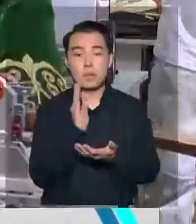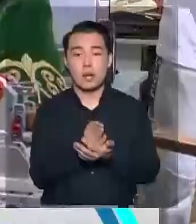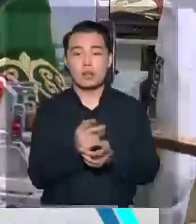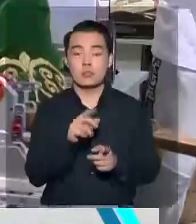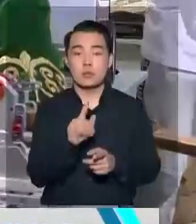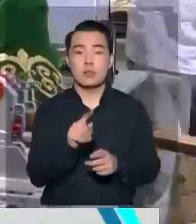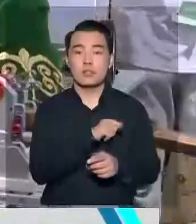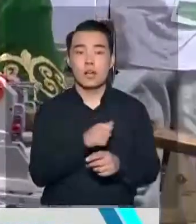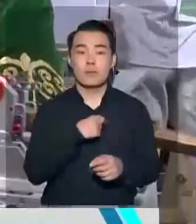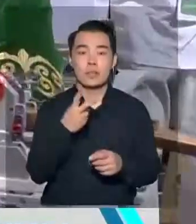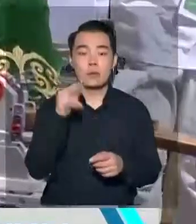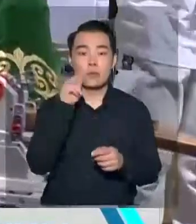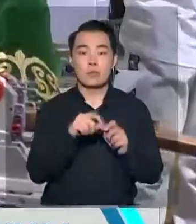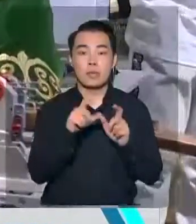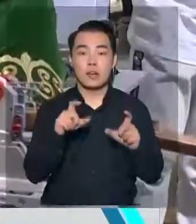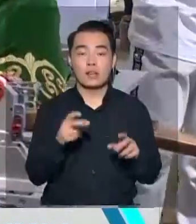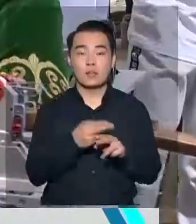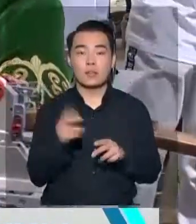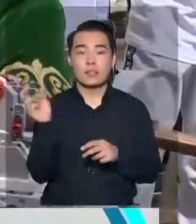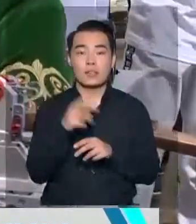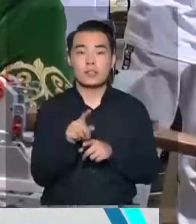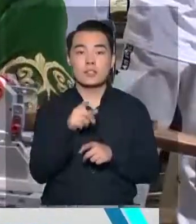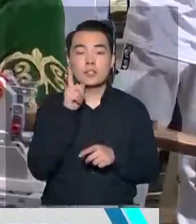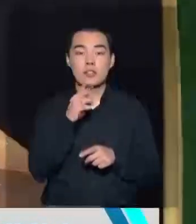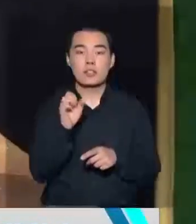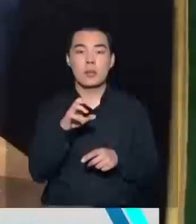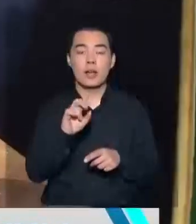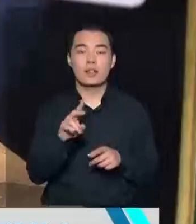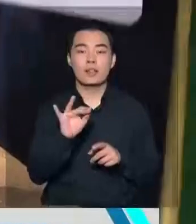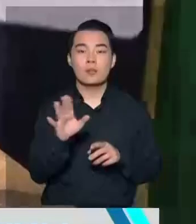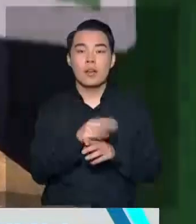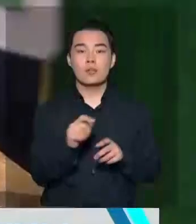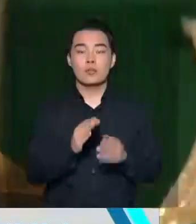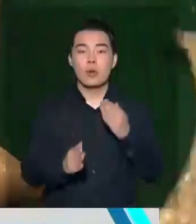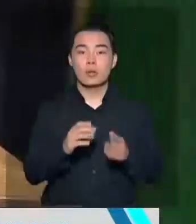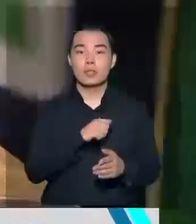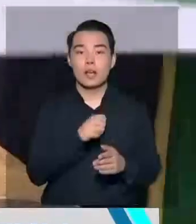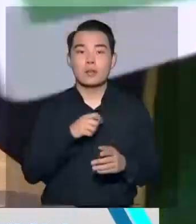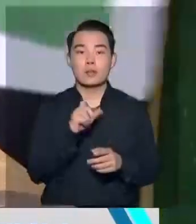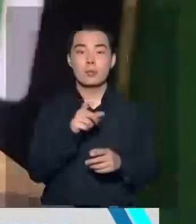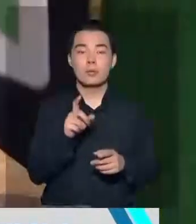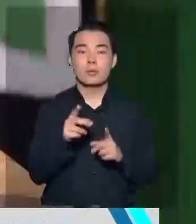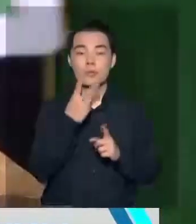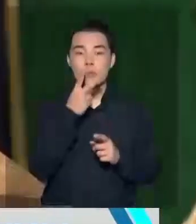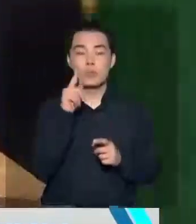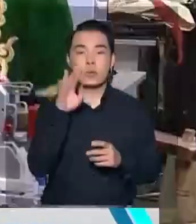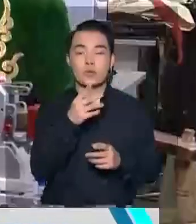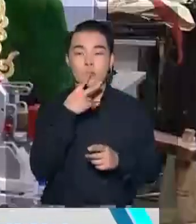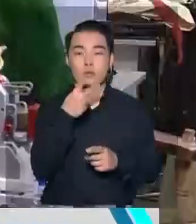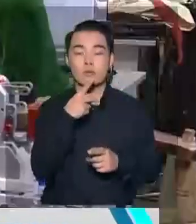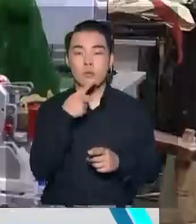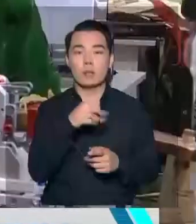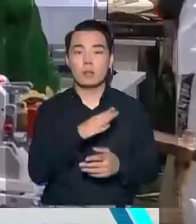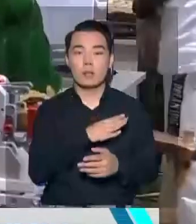мына екі оқушы осында киіп келген жасыл шапандармен және ойлап тапқан роботтармен елді ерекше тәнті етті.